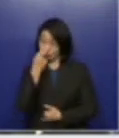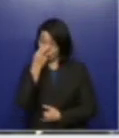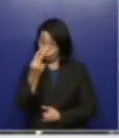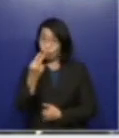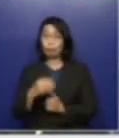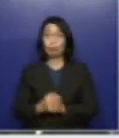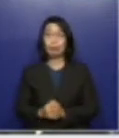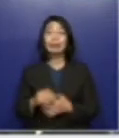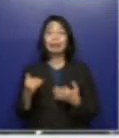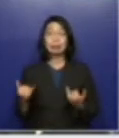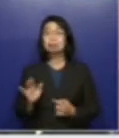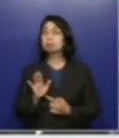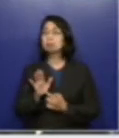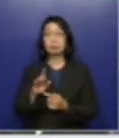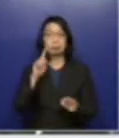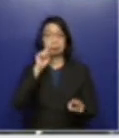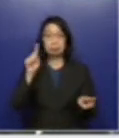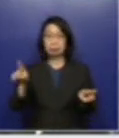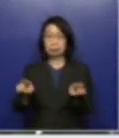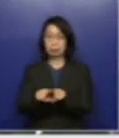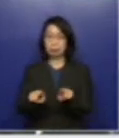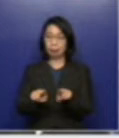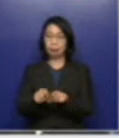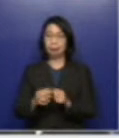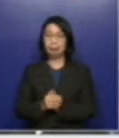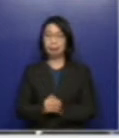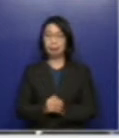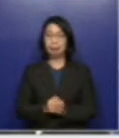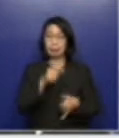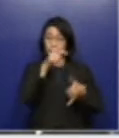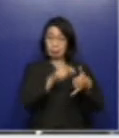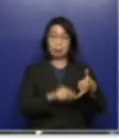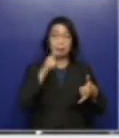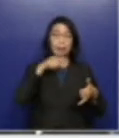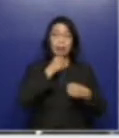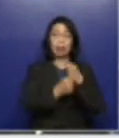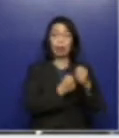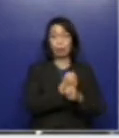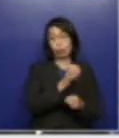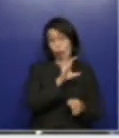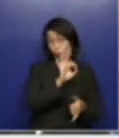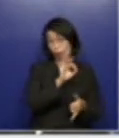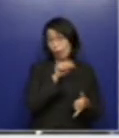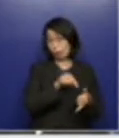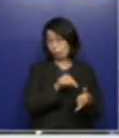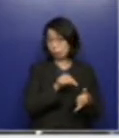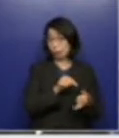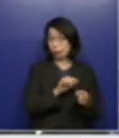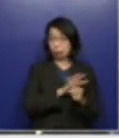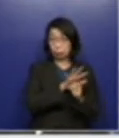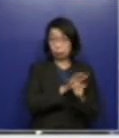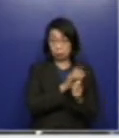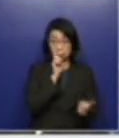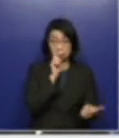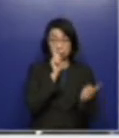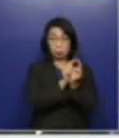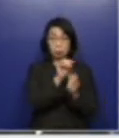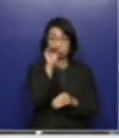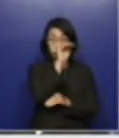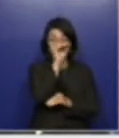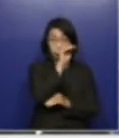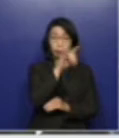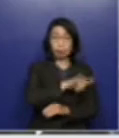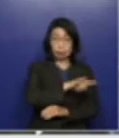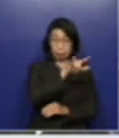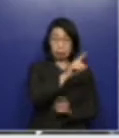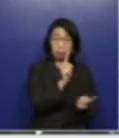ช่นเดียวกับหนูน้อยอายุ9ขวบคนนี้ถ้าตรวจพบเชื้อเนี่ยตรวจที่สุวรรณภูมิท่านประธานครับ10